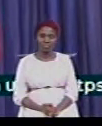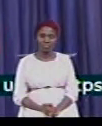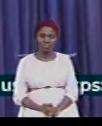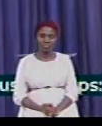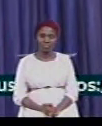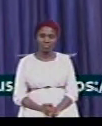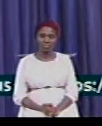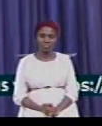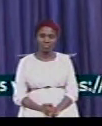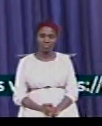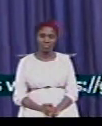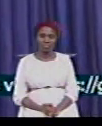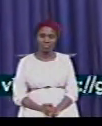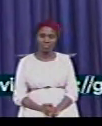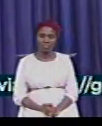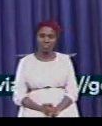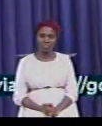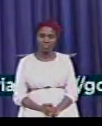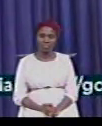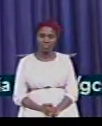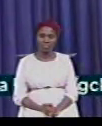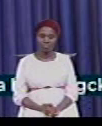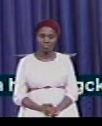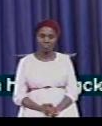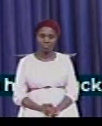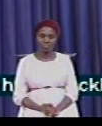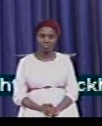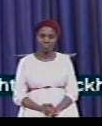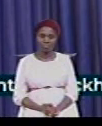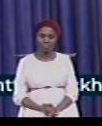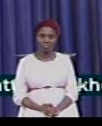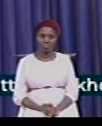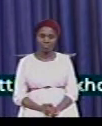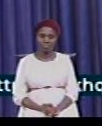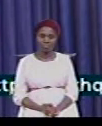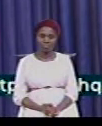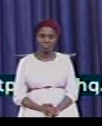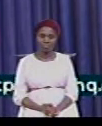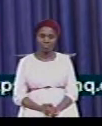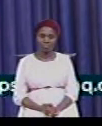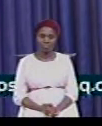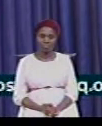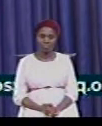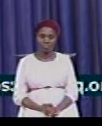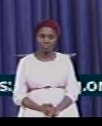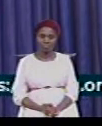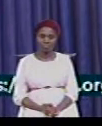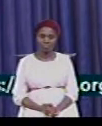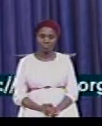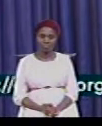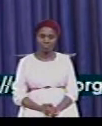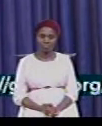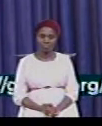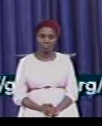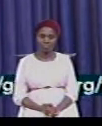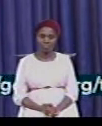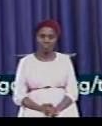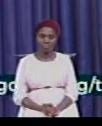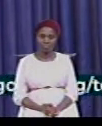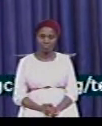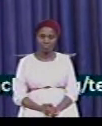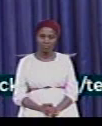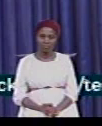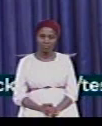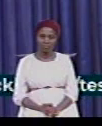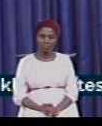Mia Cronomani, who ye. Tama ewu ya no mensani jina sro entume nkanto etimintume fanya hwe invest